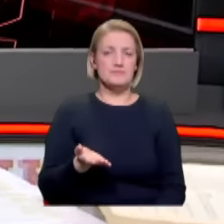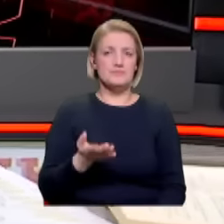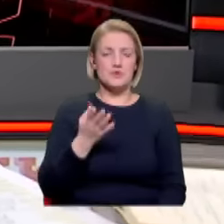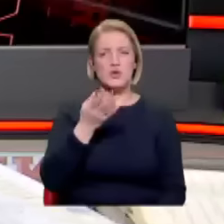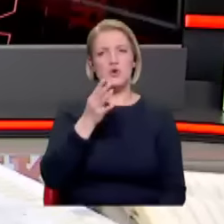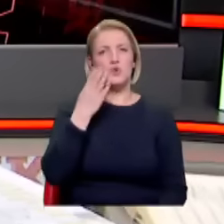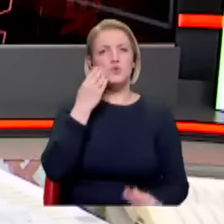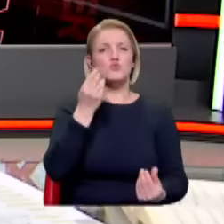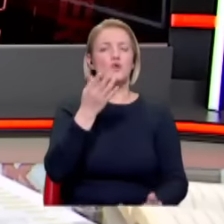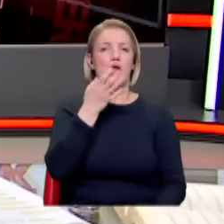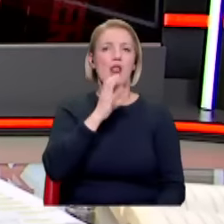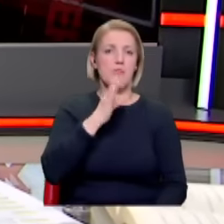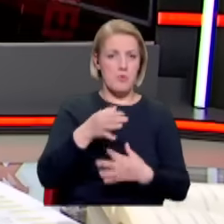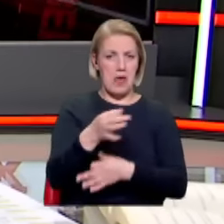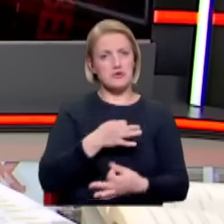Çürük elma operasyonuymuş.